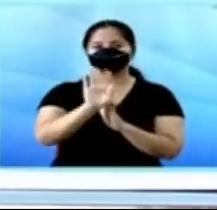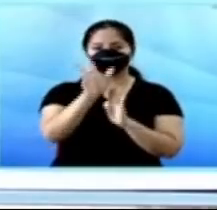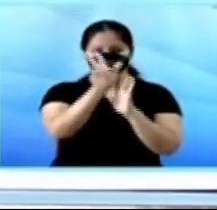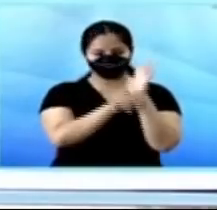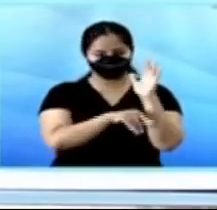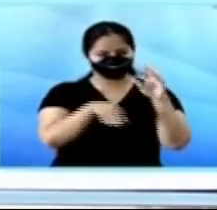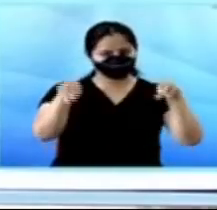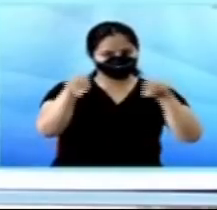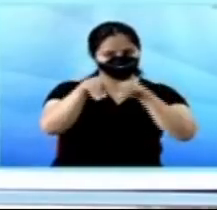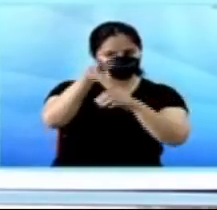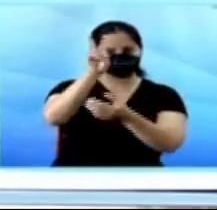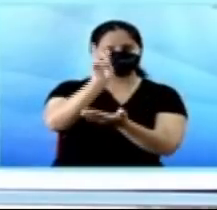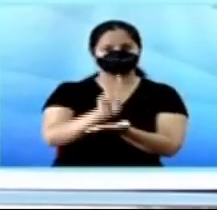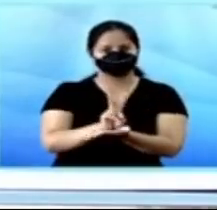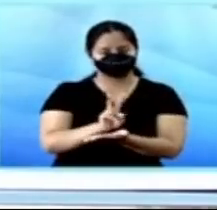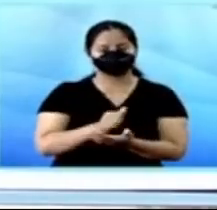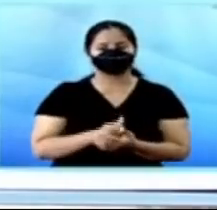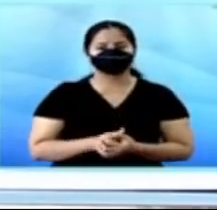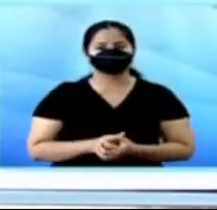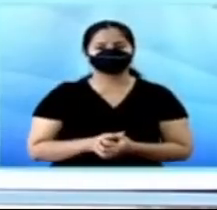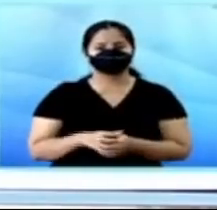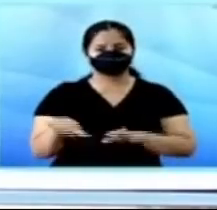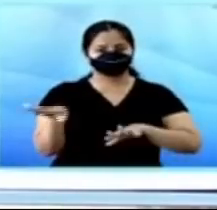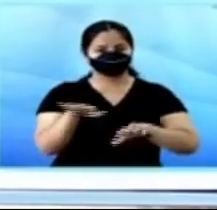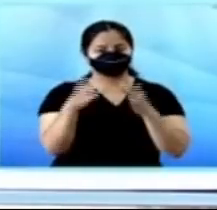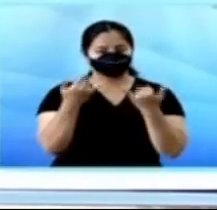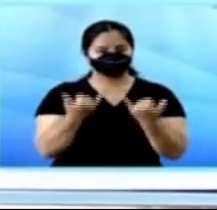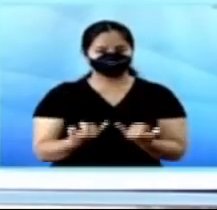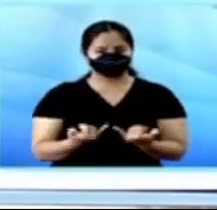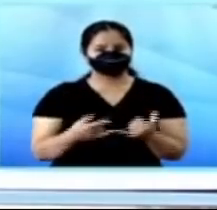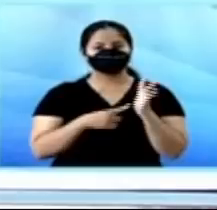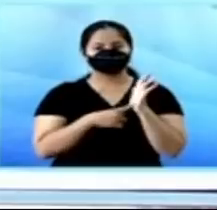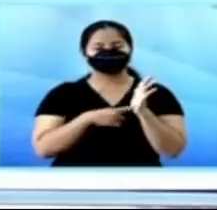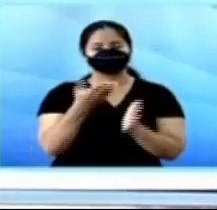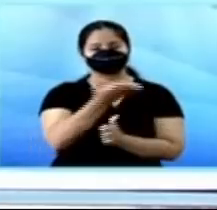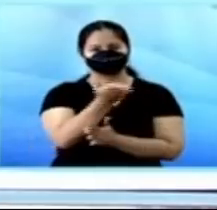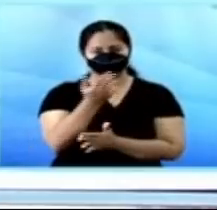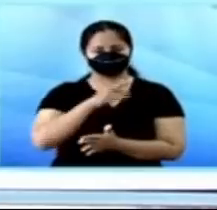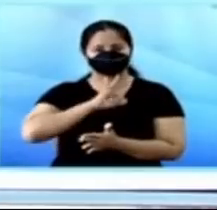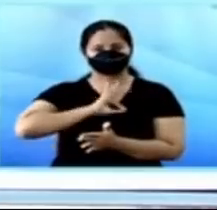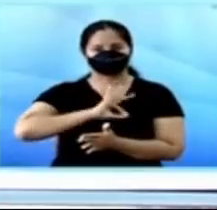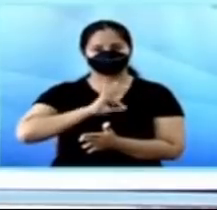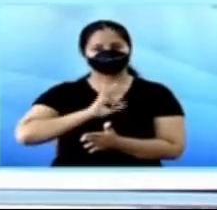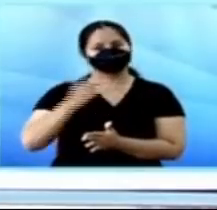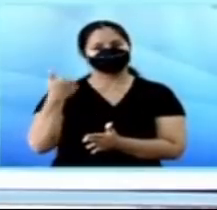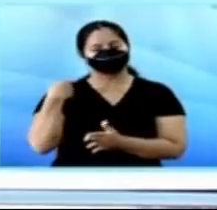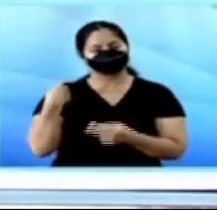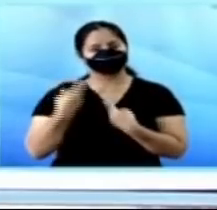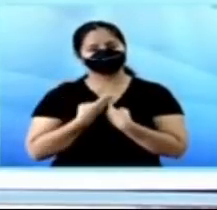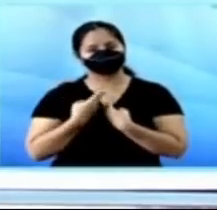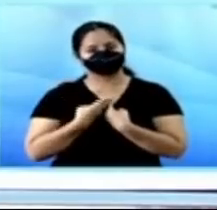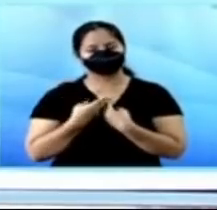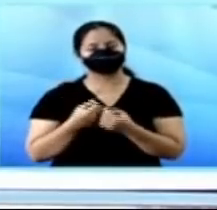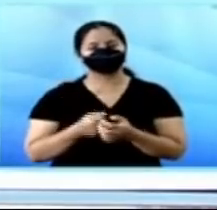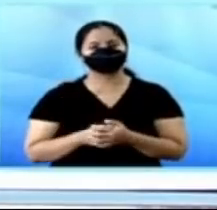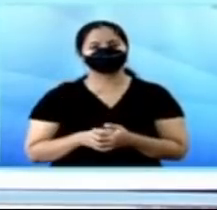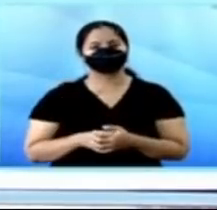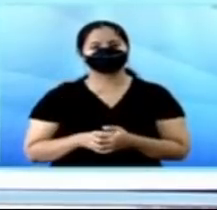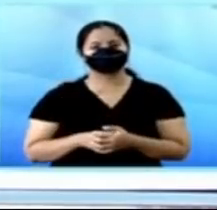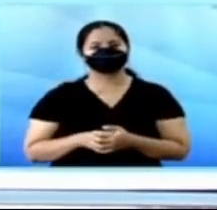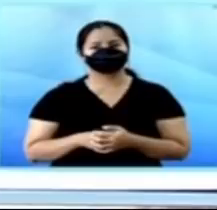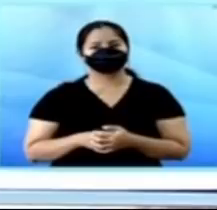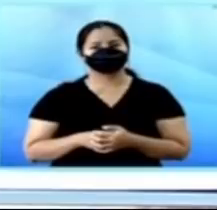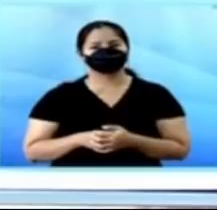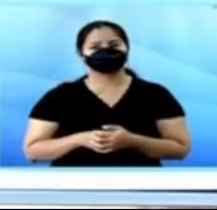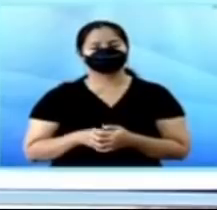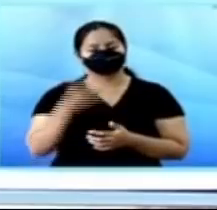เคียงของนครหลวงเวียงจันทน์พร้อมเดียวกันนั้นถ้าท่านหากรู้สึกว่าตัวเองหากส